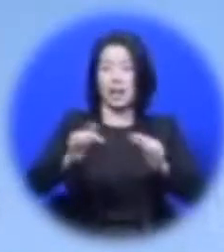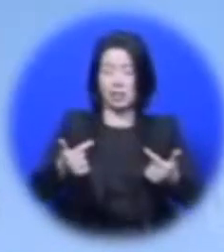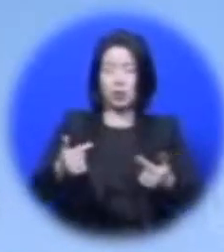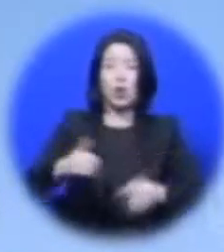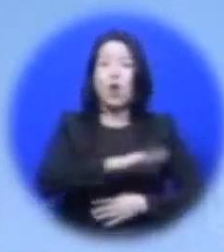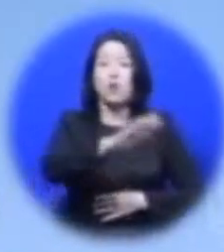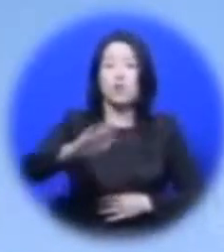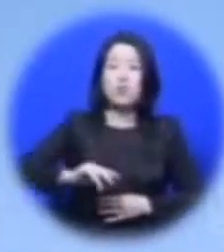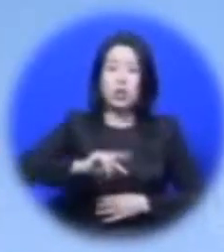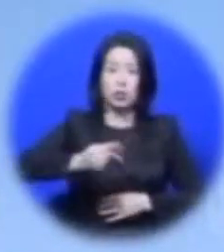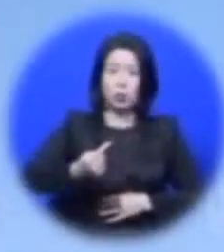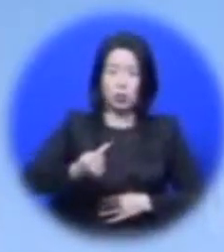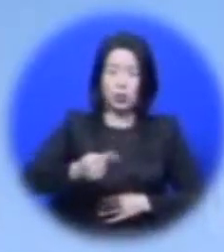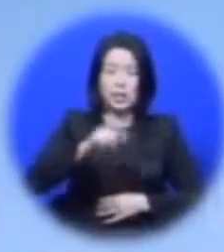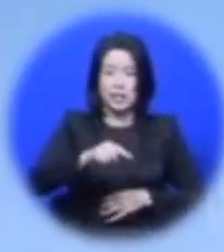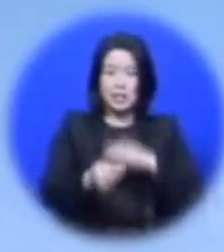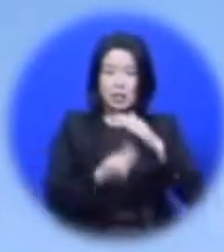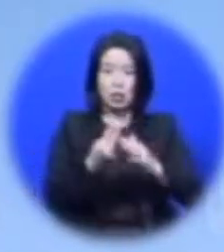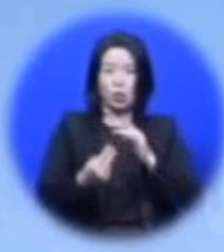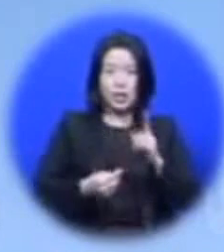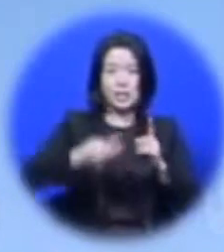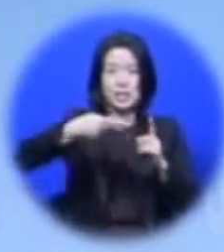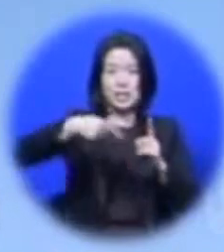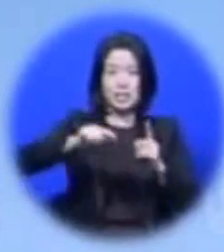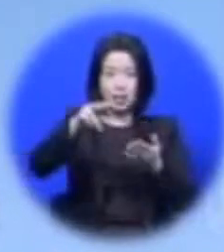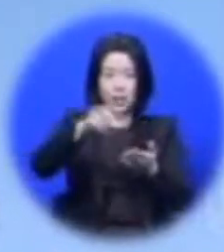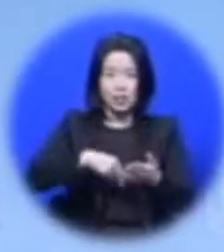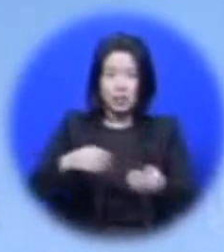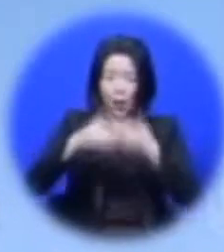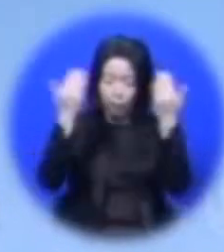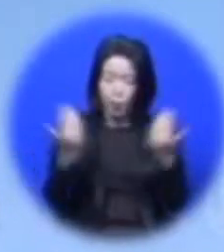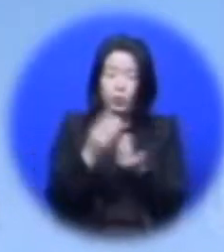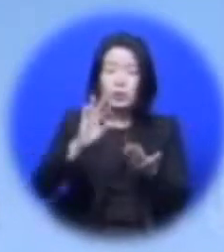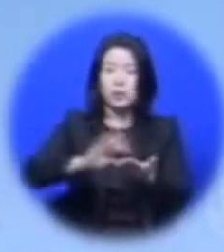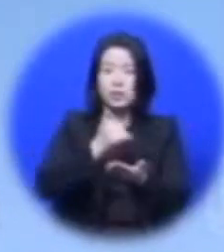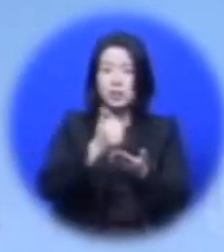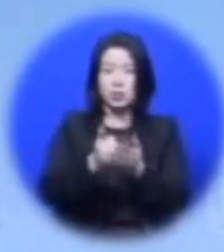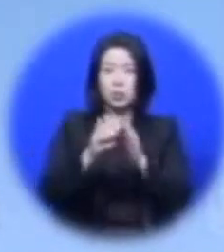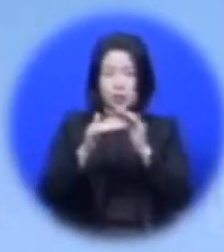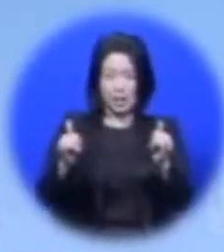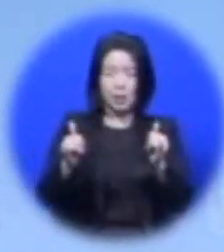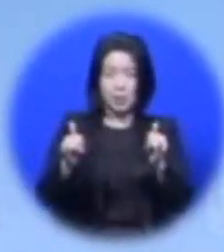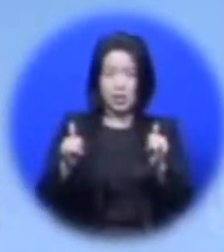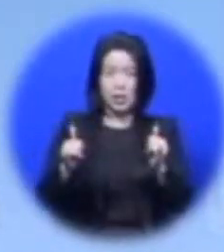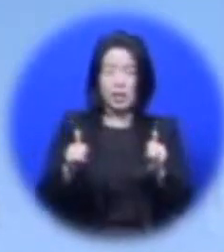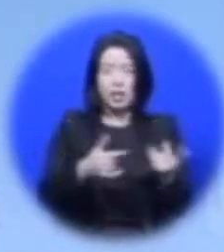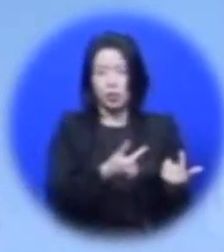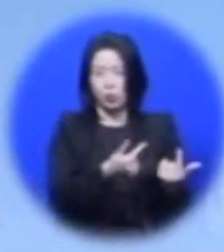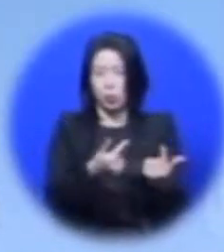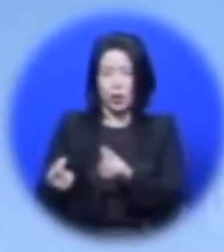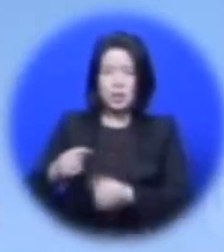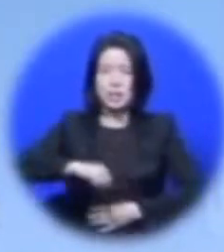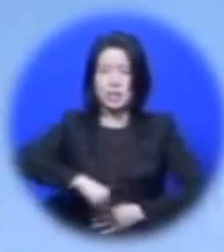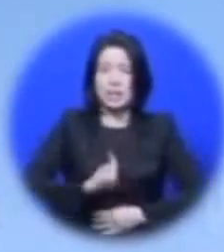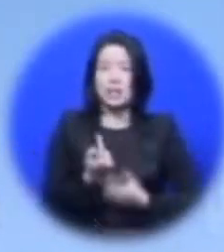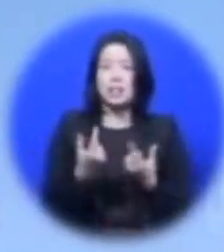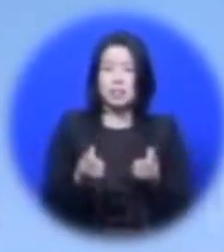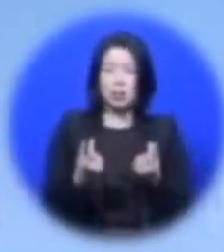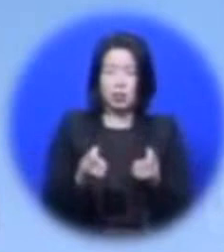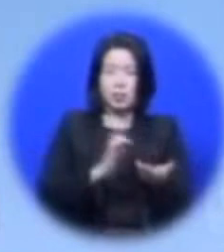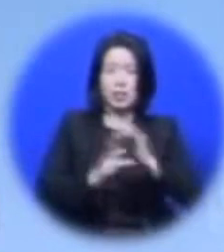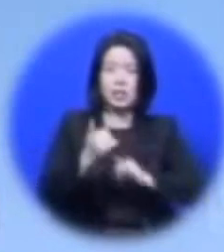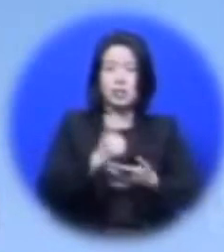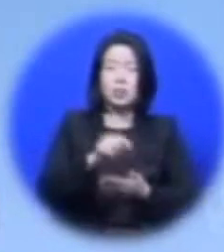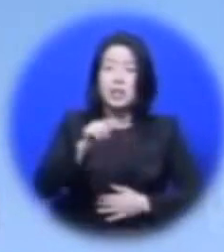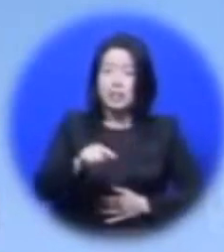우리들도 이 요한 일서를 읽는 모든 그리스도인들도 다 자기처럼 예수님을